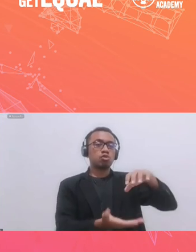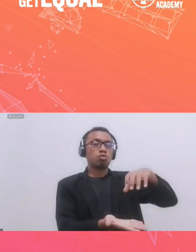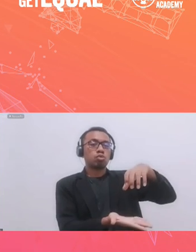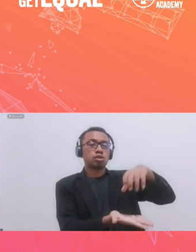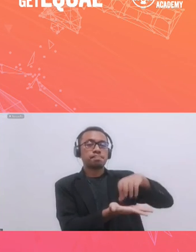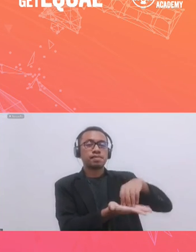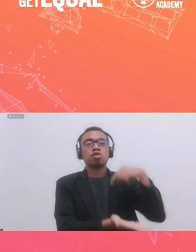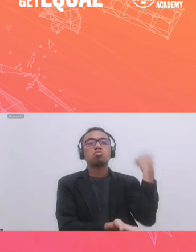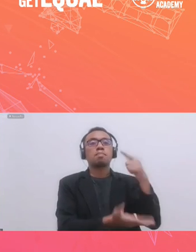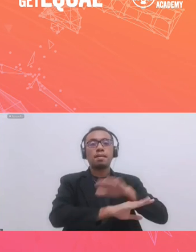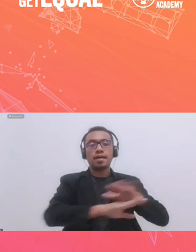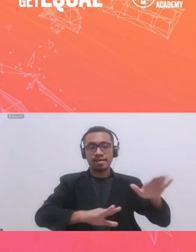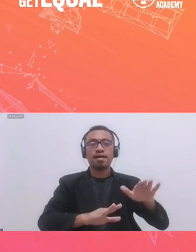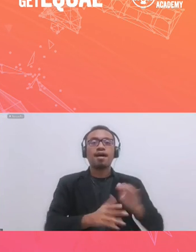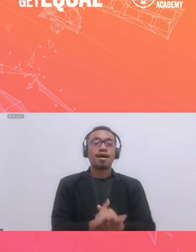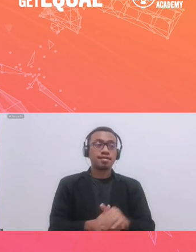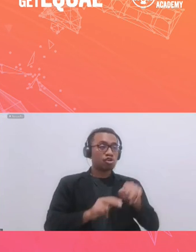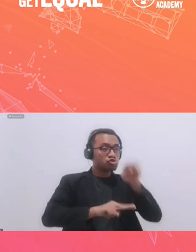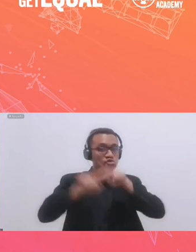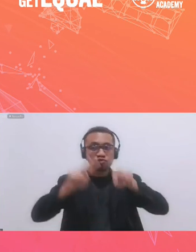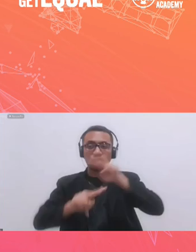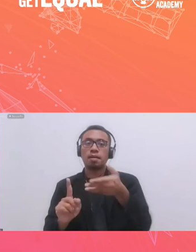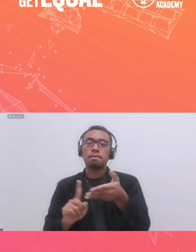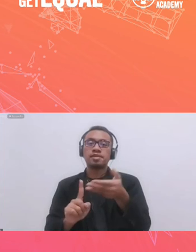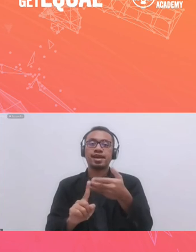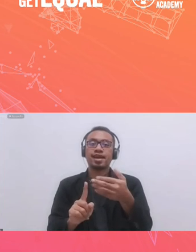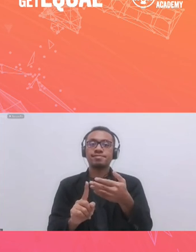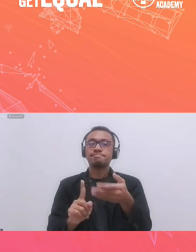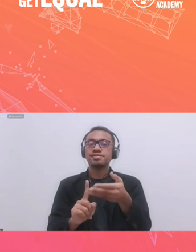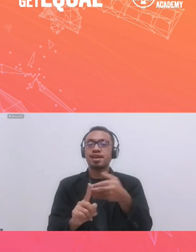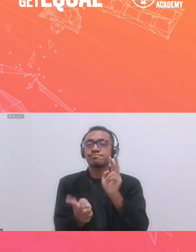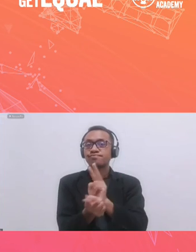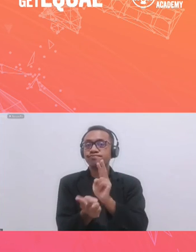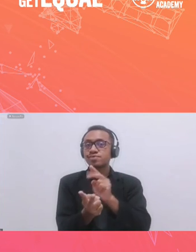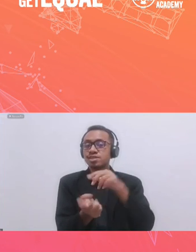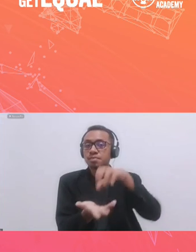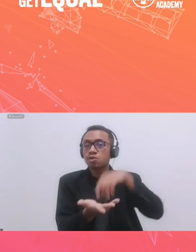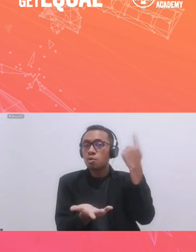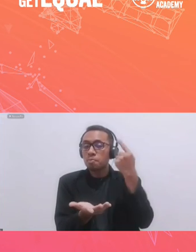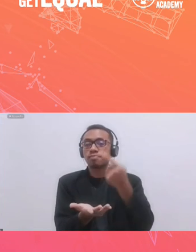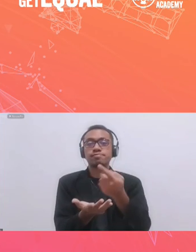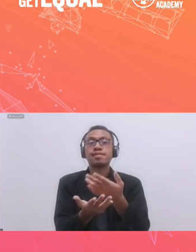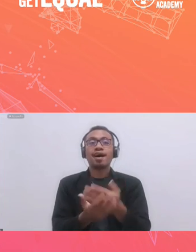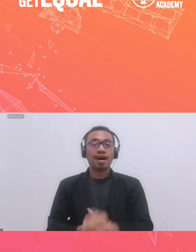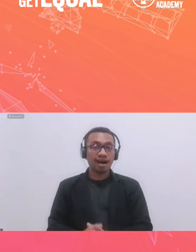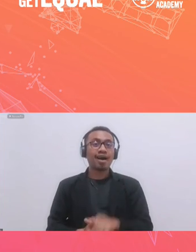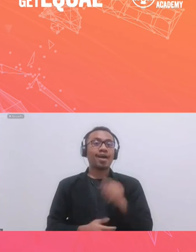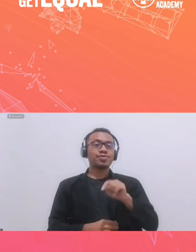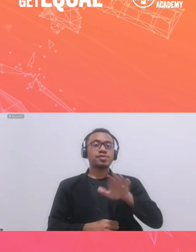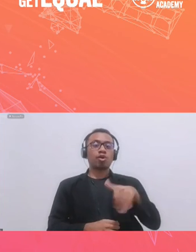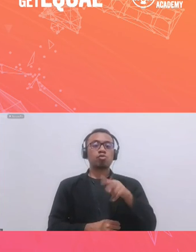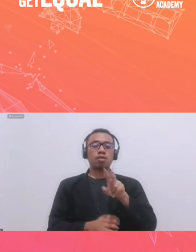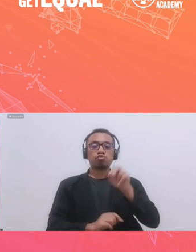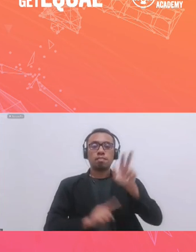survei mengenai pelecehan seksual di ruang publik. Tapi di saat kita tahun 2018 itu tren kekerasan berbasis